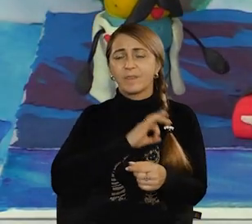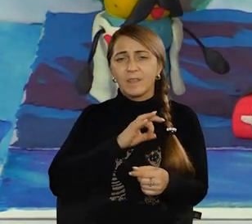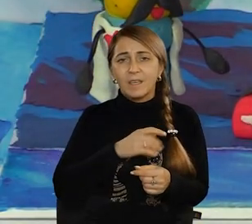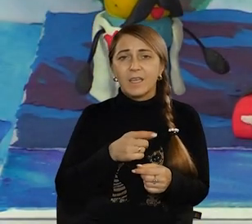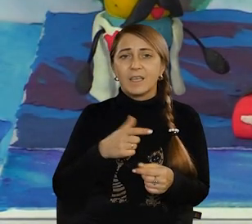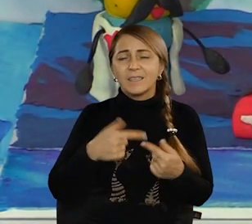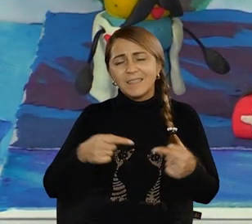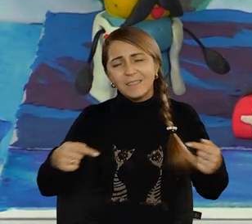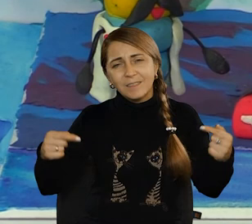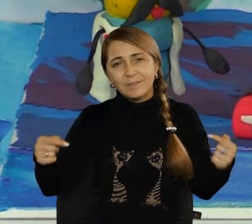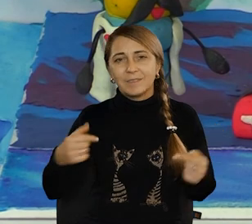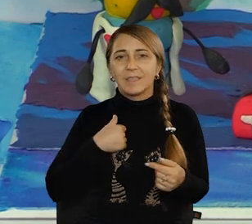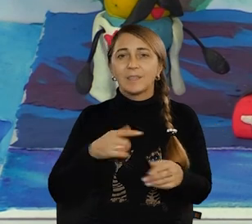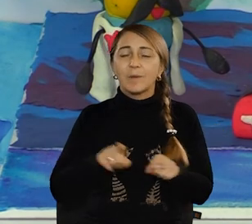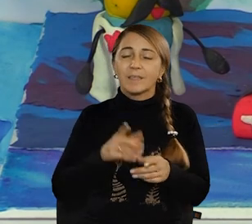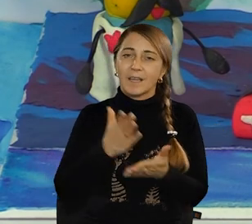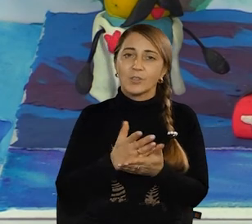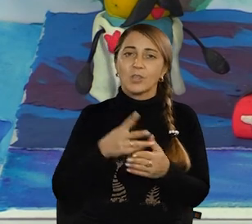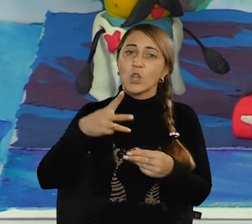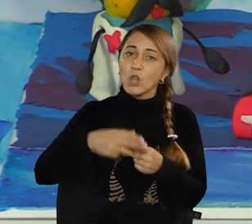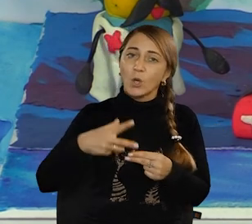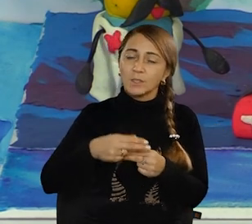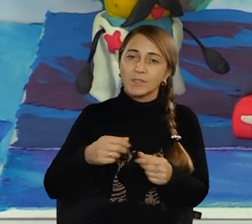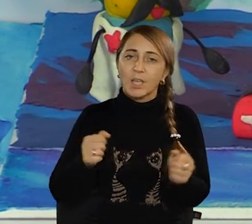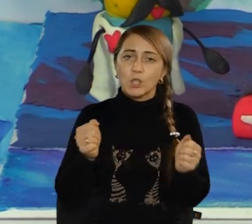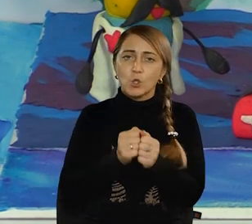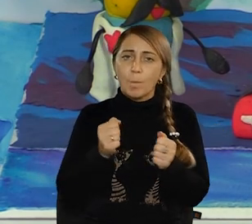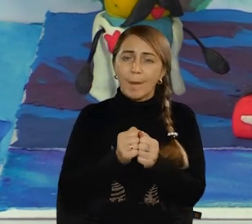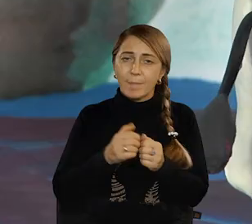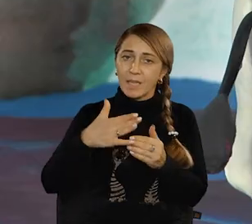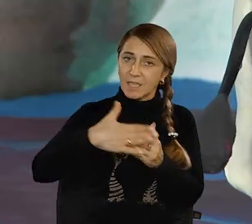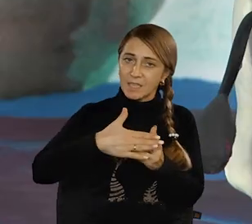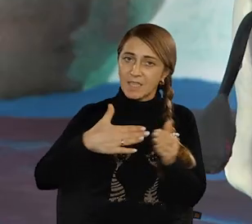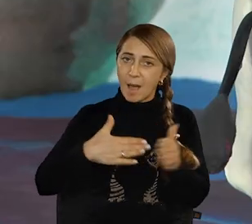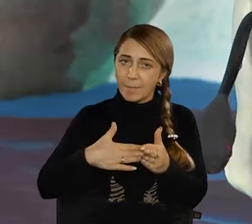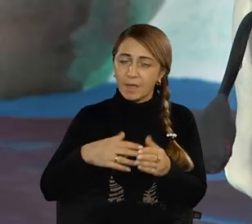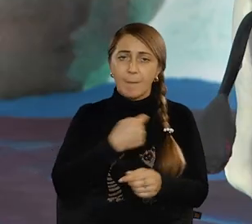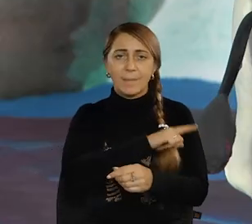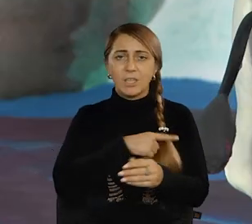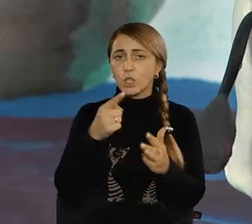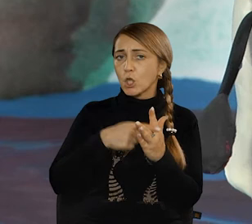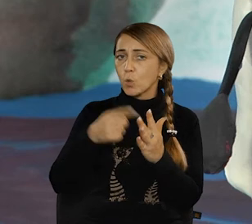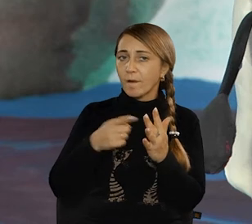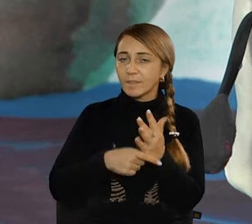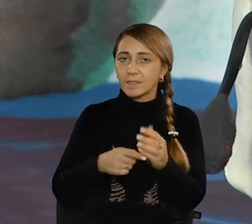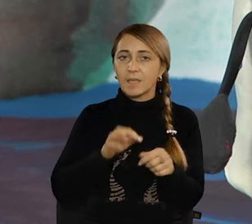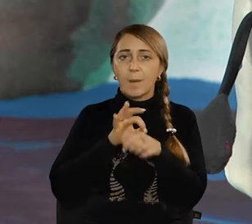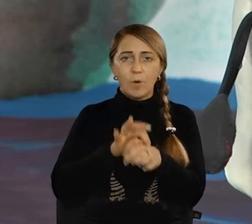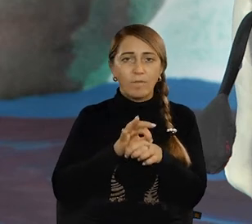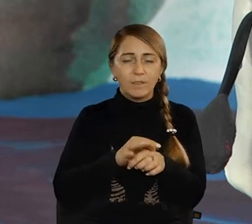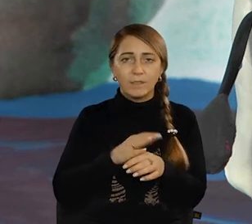нітрогліцерин та інші. У мене також є ножиці з тупими кінцями, медичні рукавички, плівка для проведення